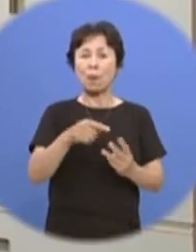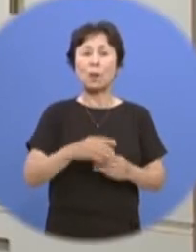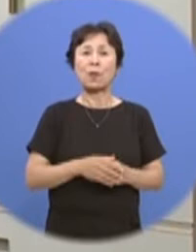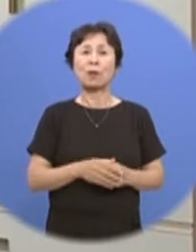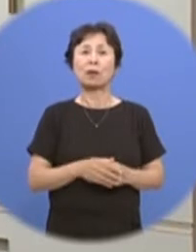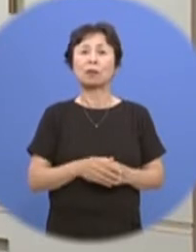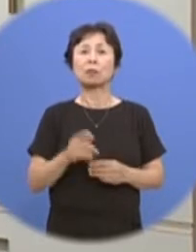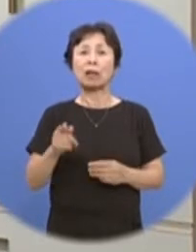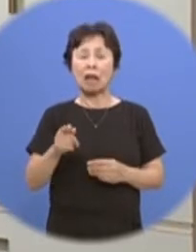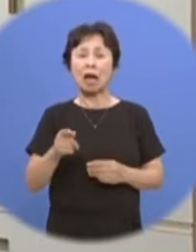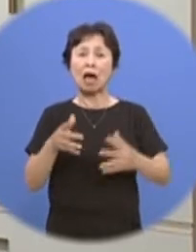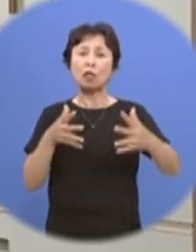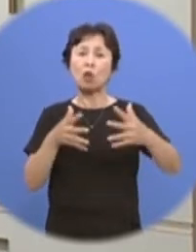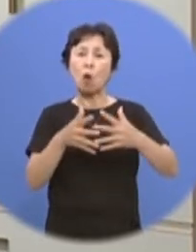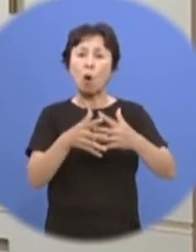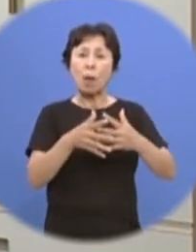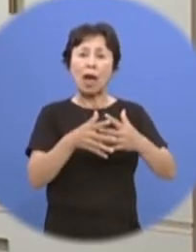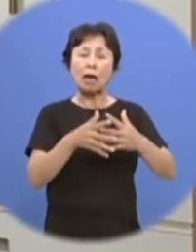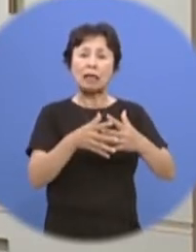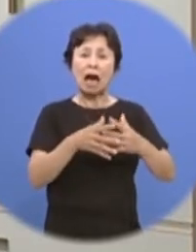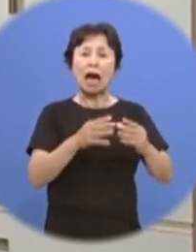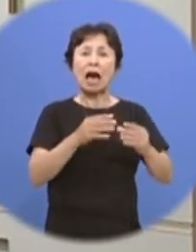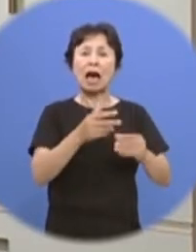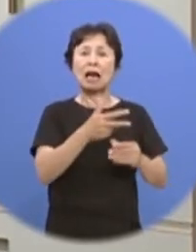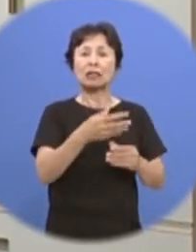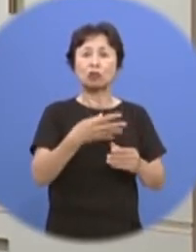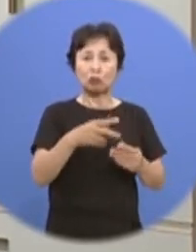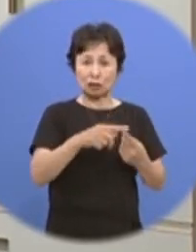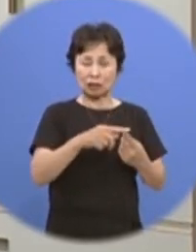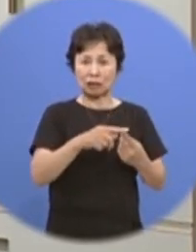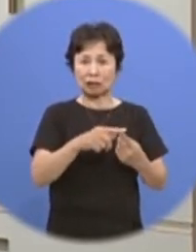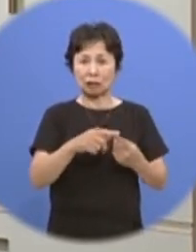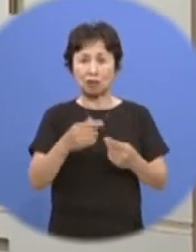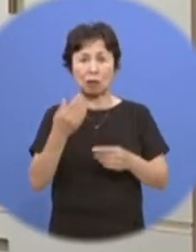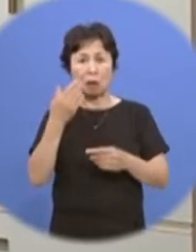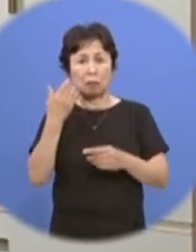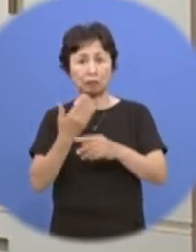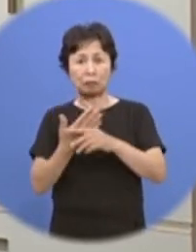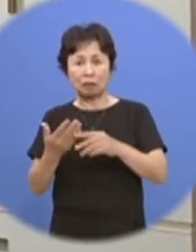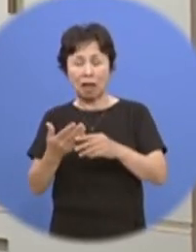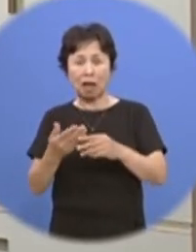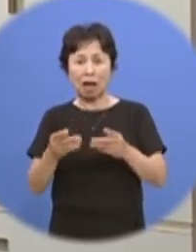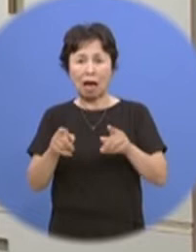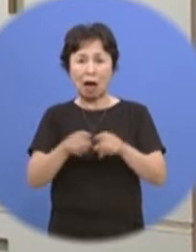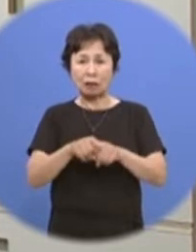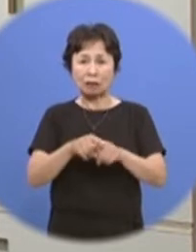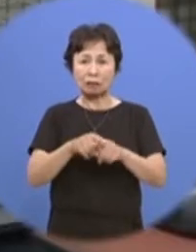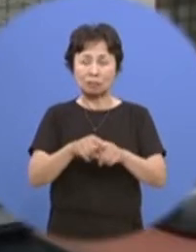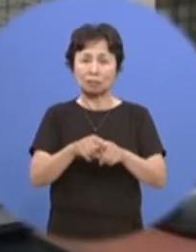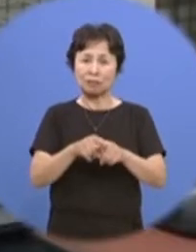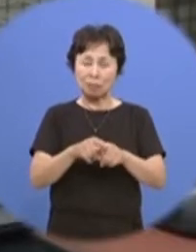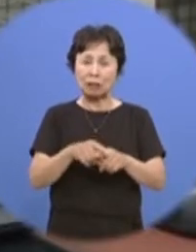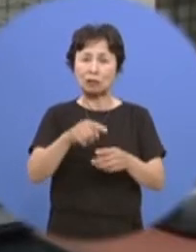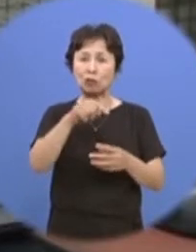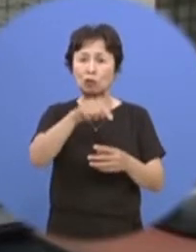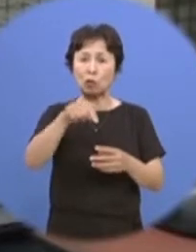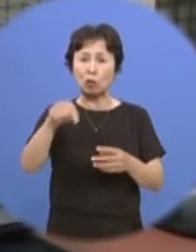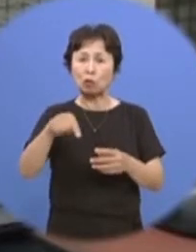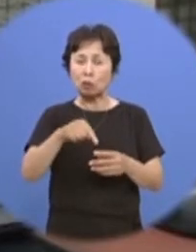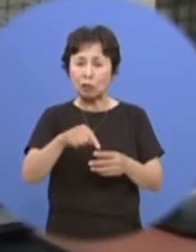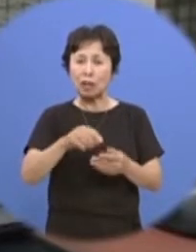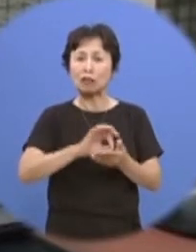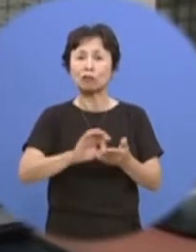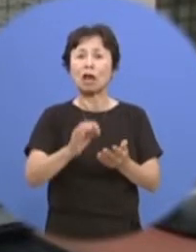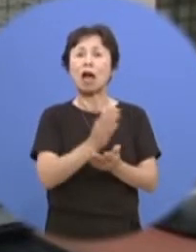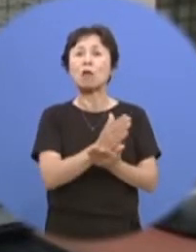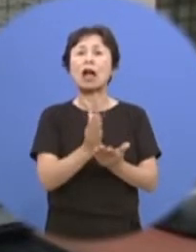明の樹脂とグレーの樹脂を部分によって使い分けるようなことができます。